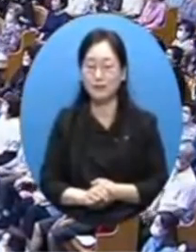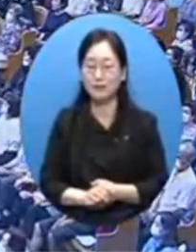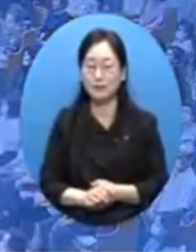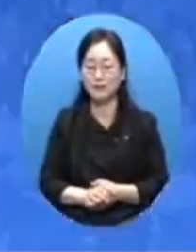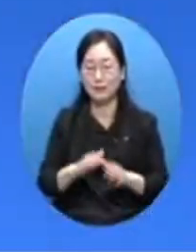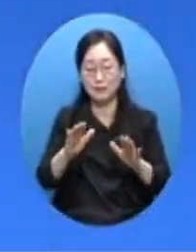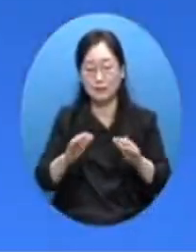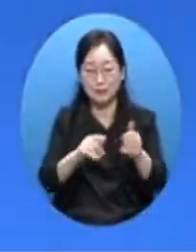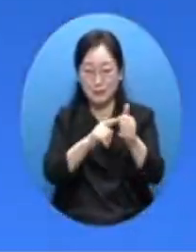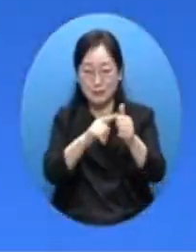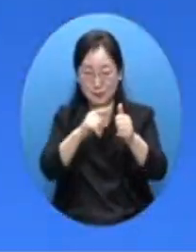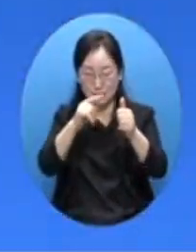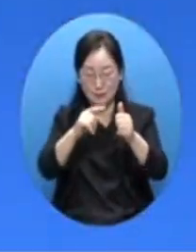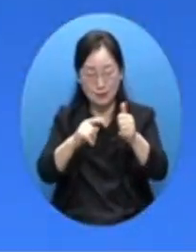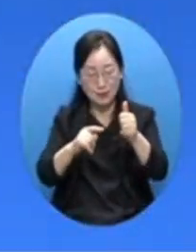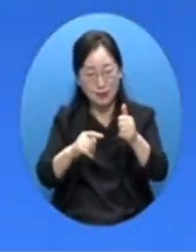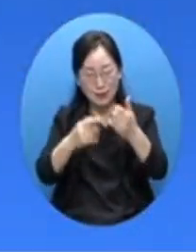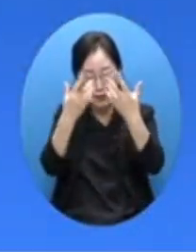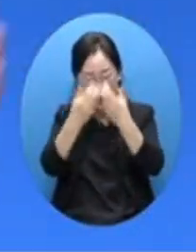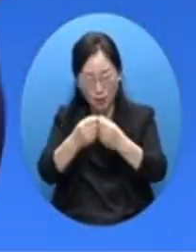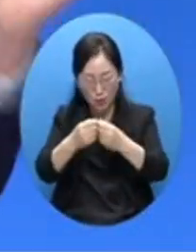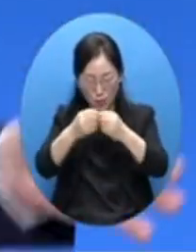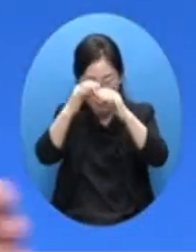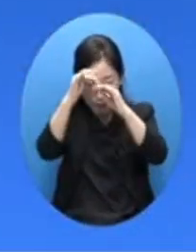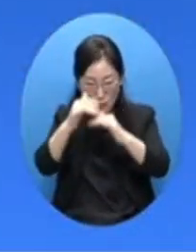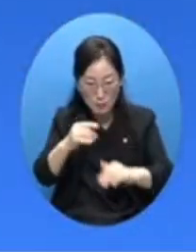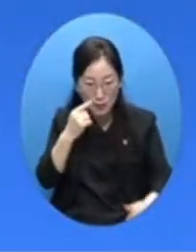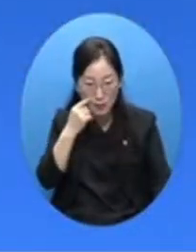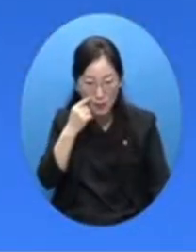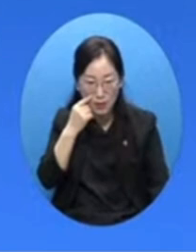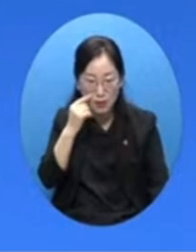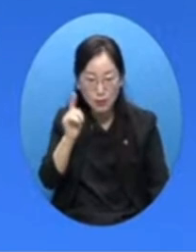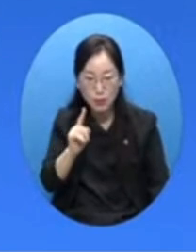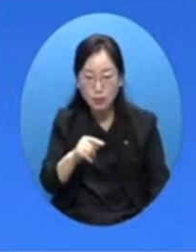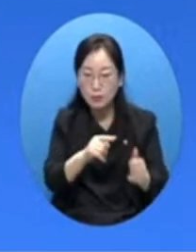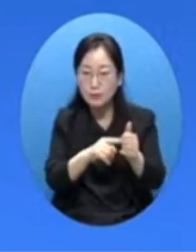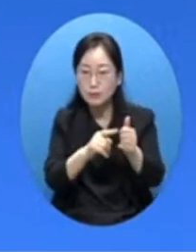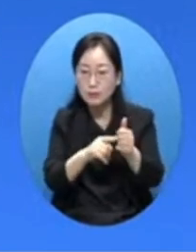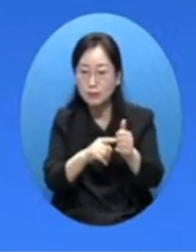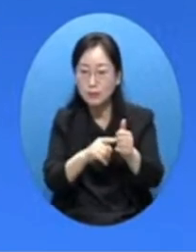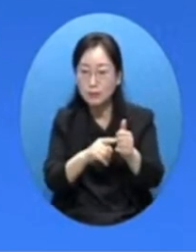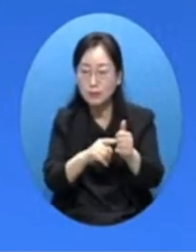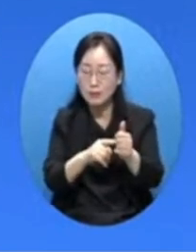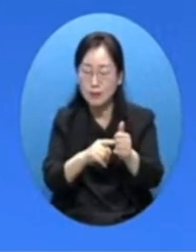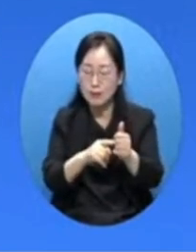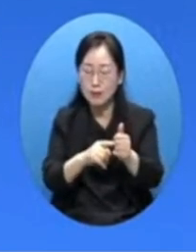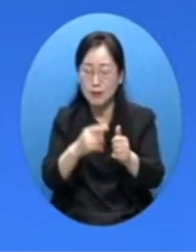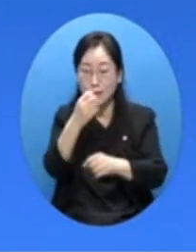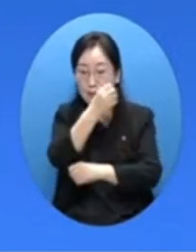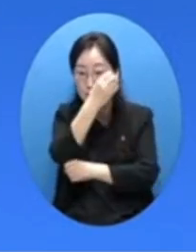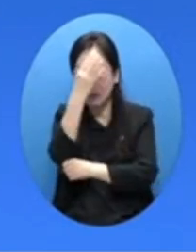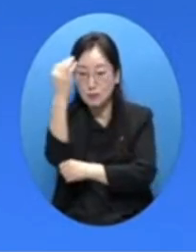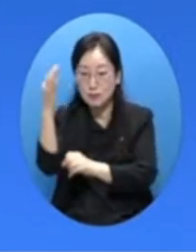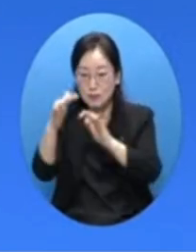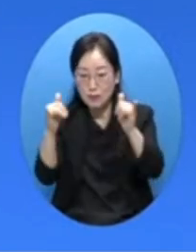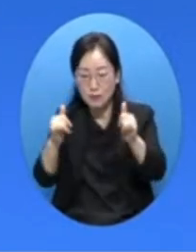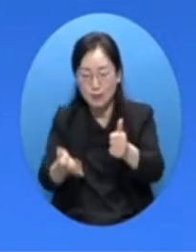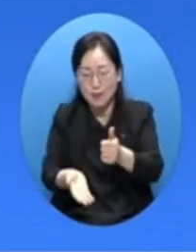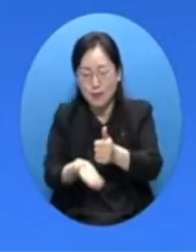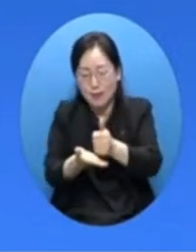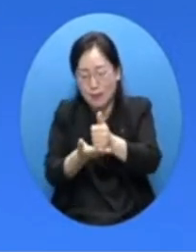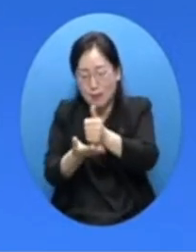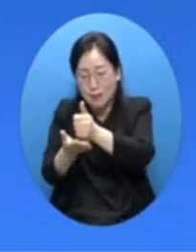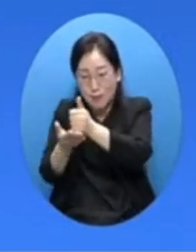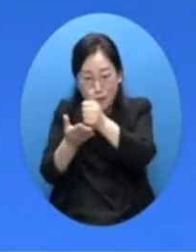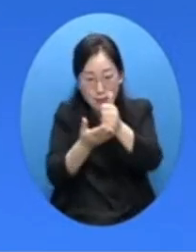제가 이분에 대한 자료를 여러 곳에서 찾았는데 그 어느 한 곳에도 이분에 대해서 아주 모든 기자들이 극찬하지 않은